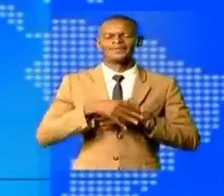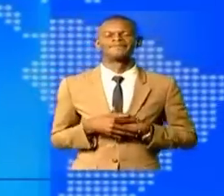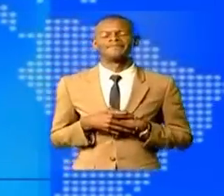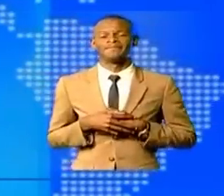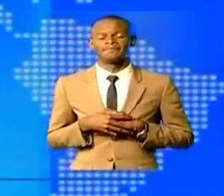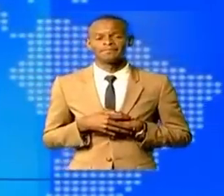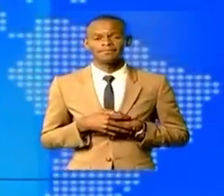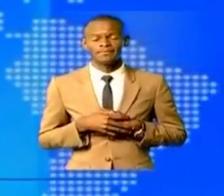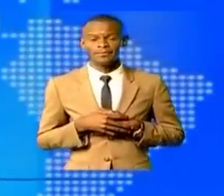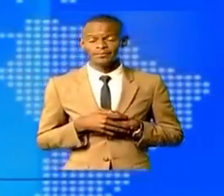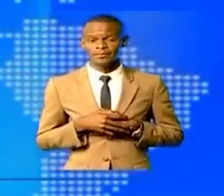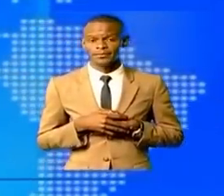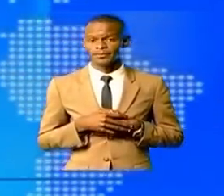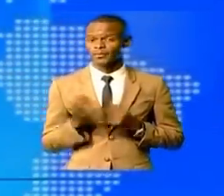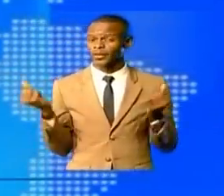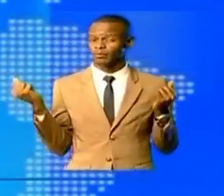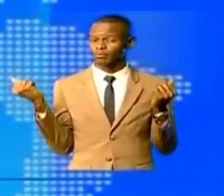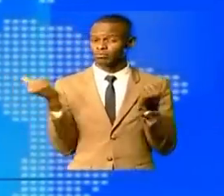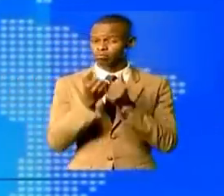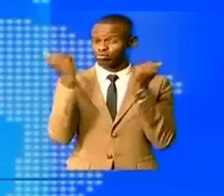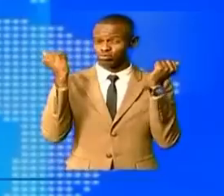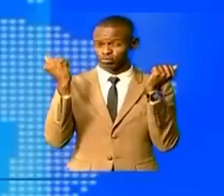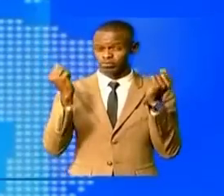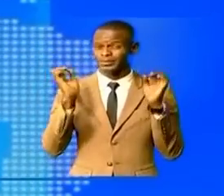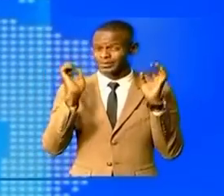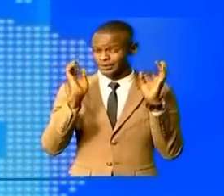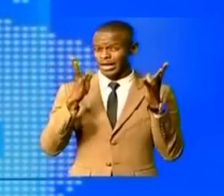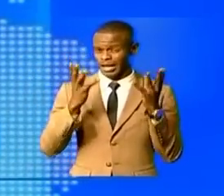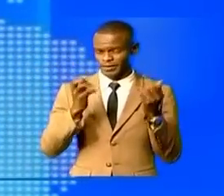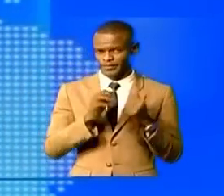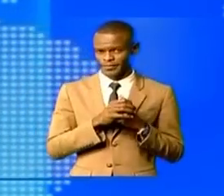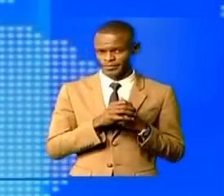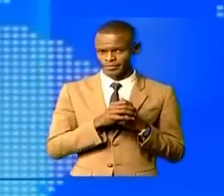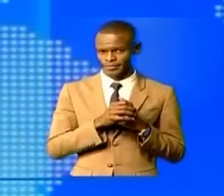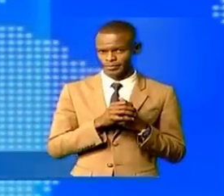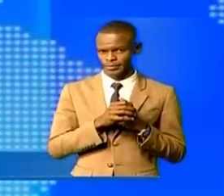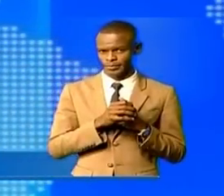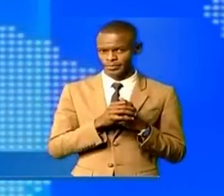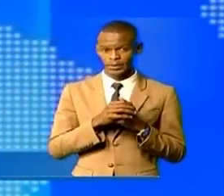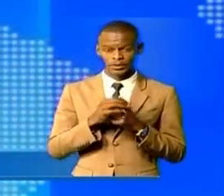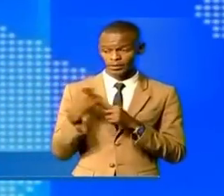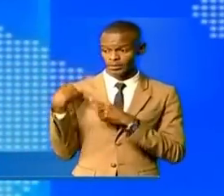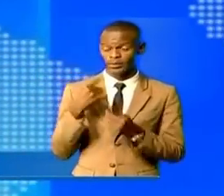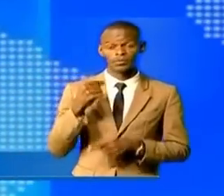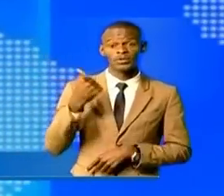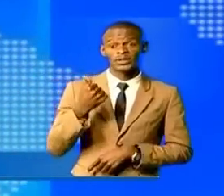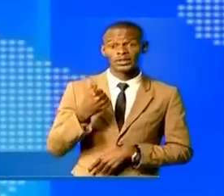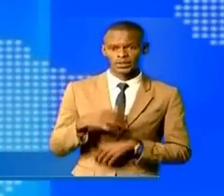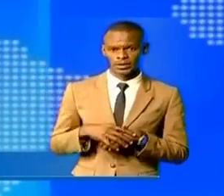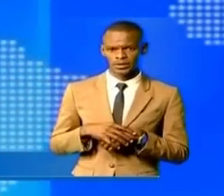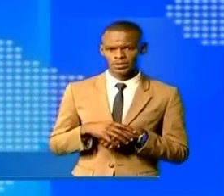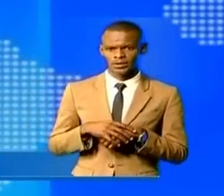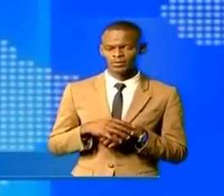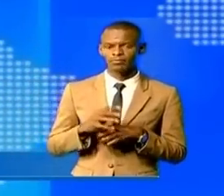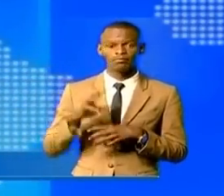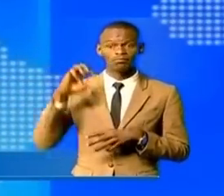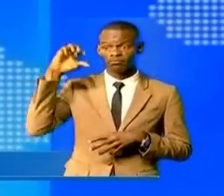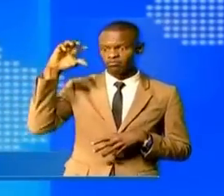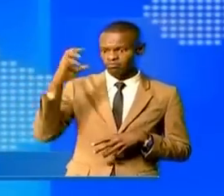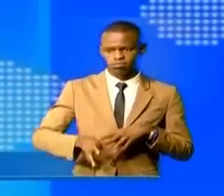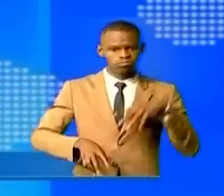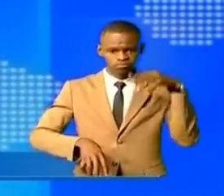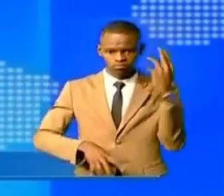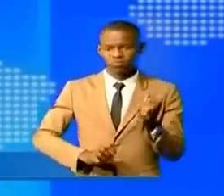Des graves incidents ont eu lieu sur l'axe Goma-Rutshuru depuis lundi. Le général Constant Ndima a saisi le mécanisme conjoint